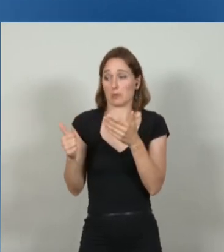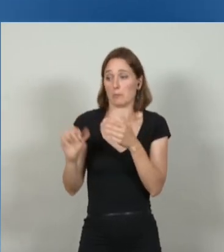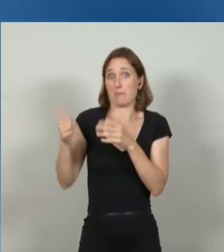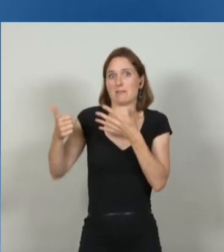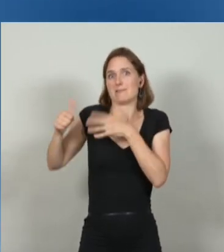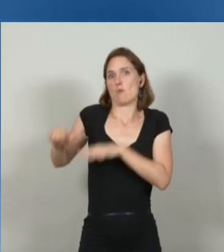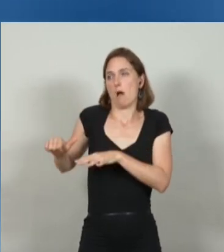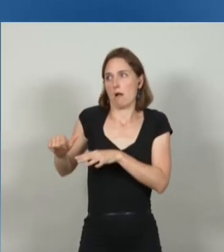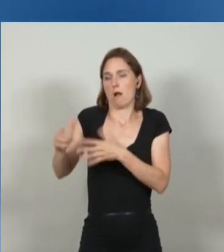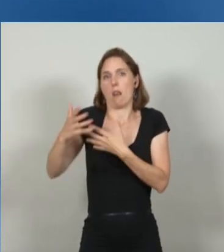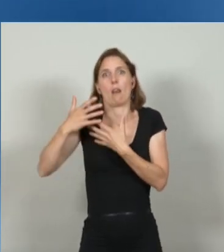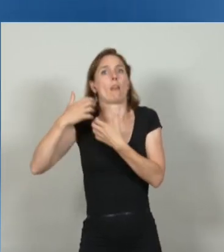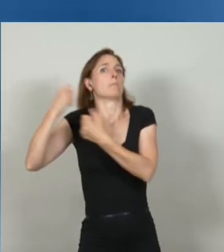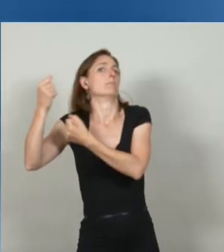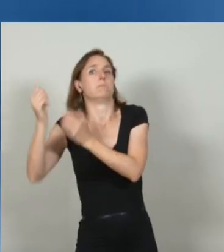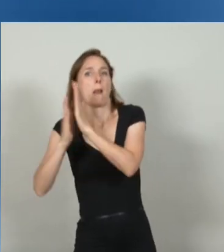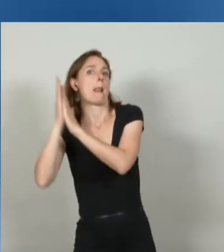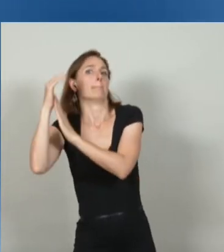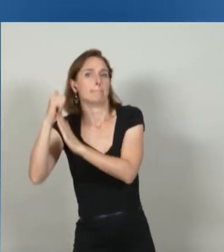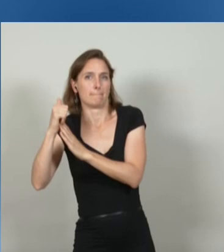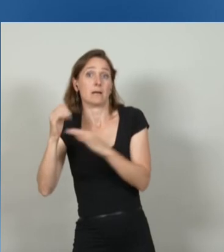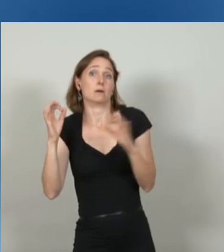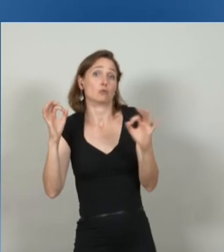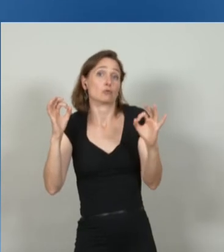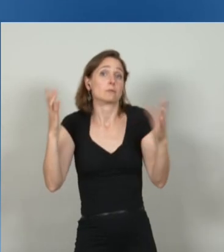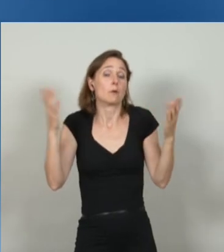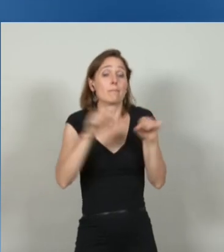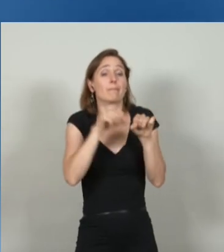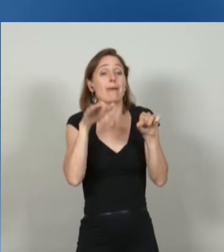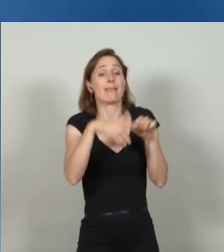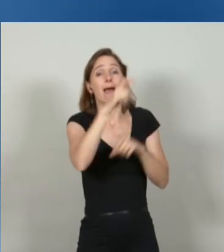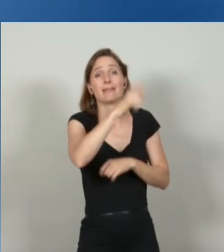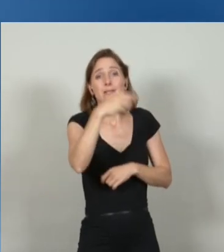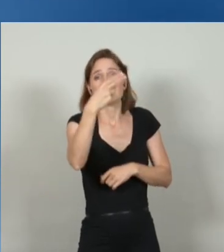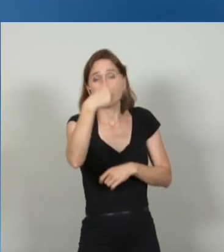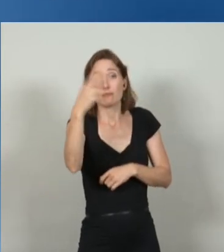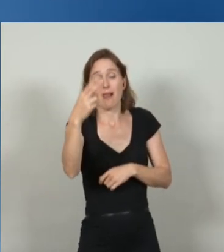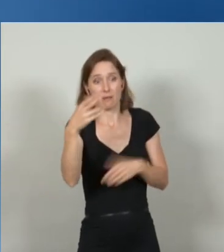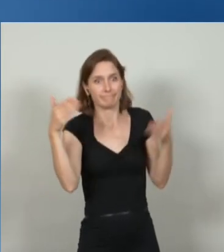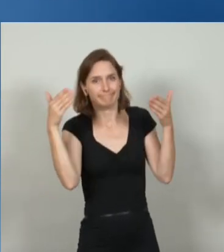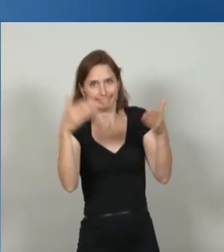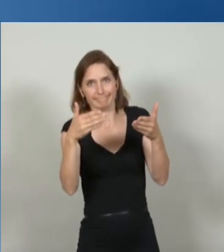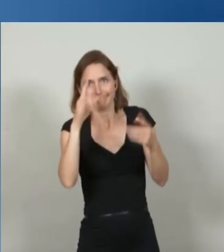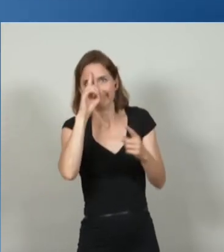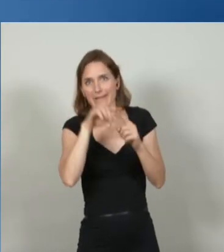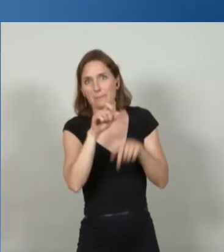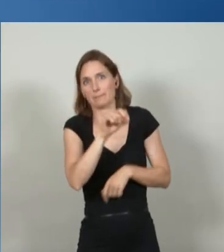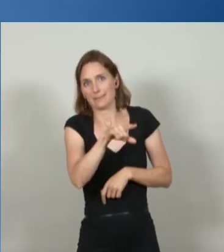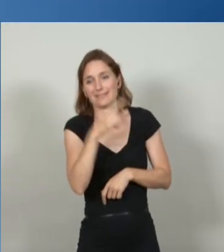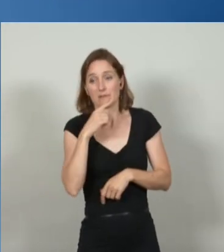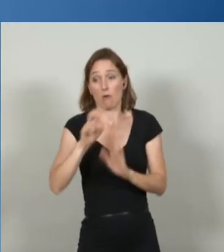le le sujet des médias nationaux mais il n'empêche que c'est ça qui est intéressant c'est qu'on voit ce rebond